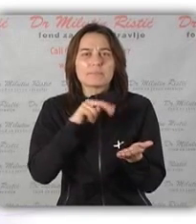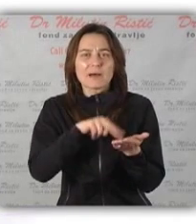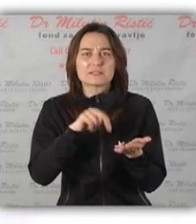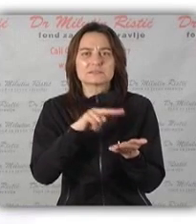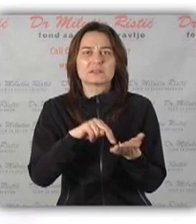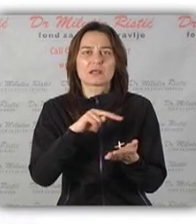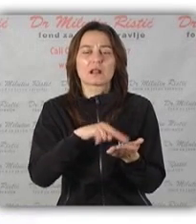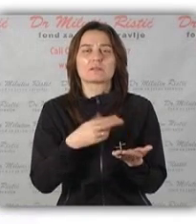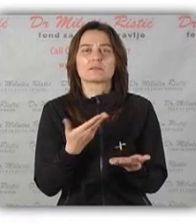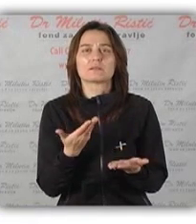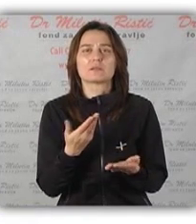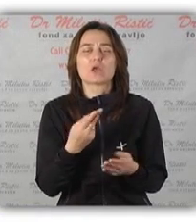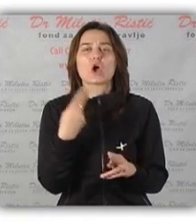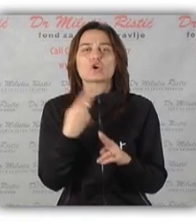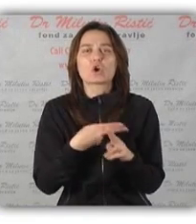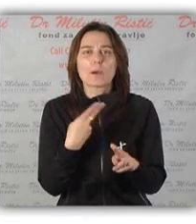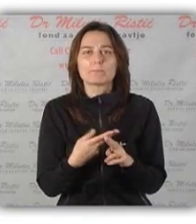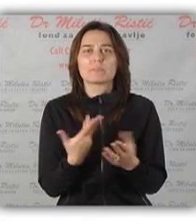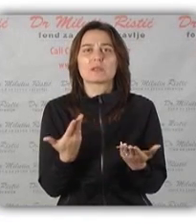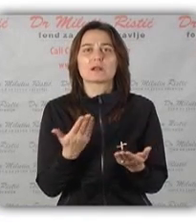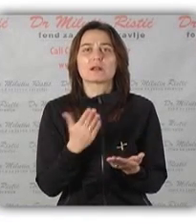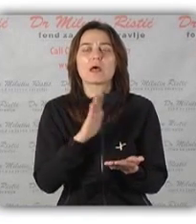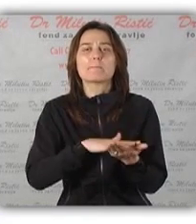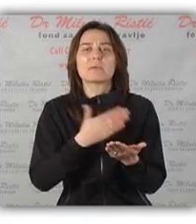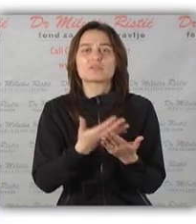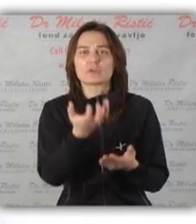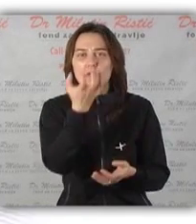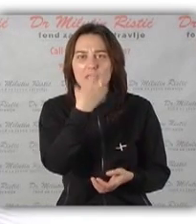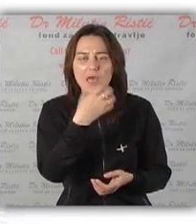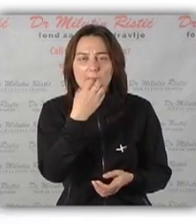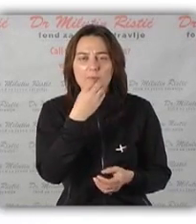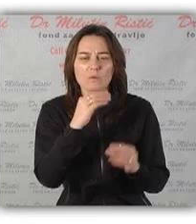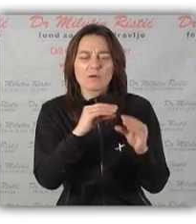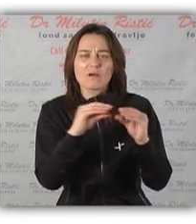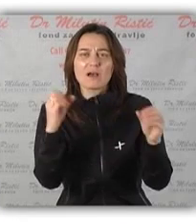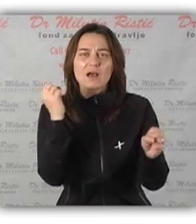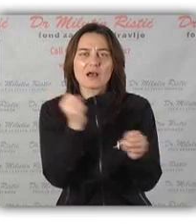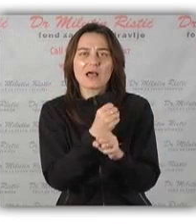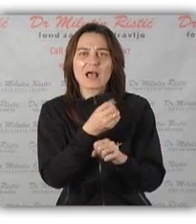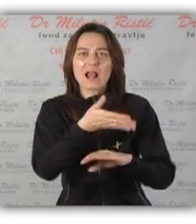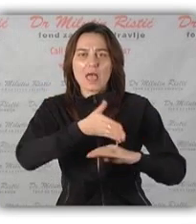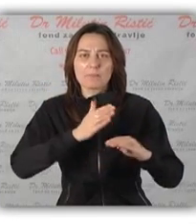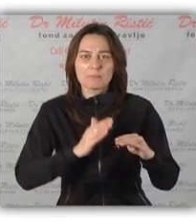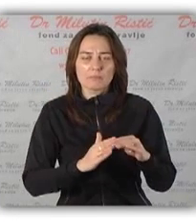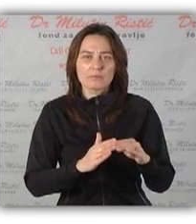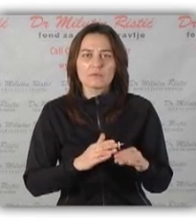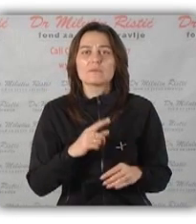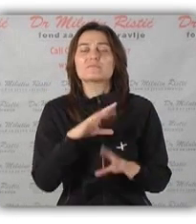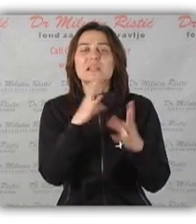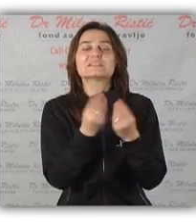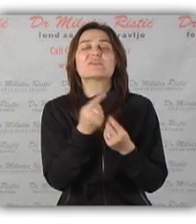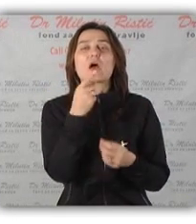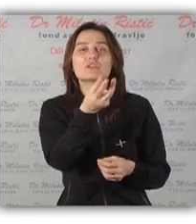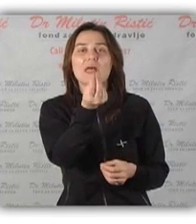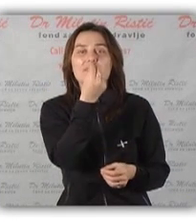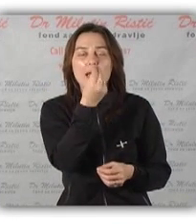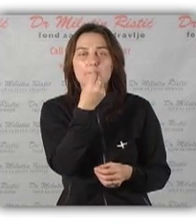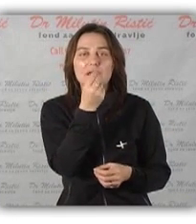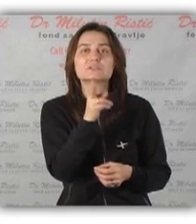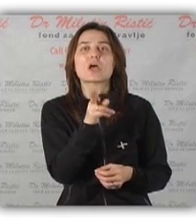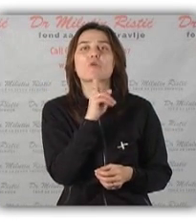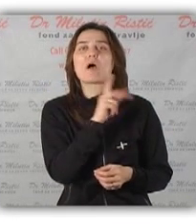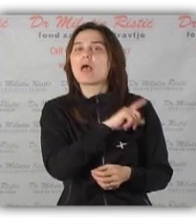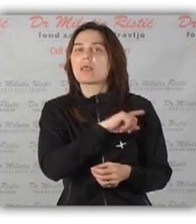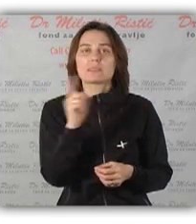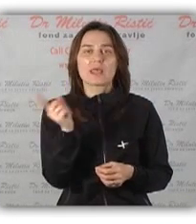pasirane varijante krompira, na pečenu jabuku, na tost, dakle na sve one namirnice